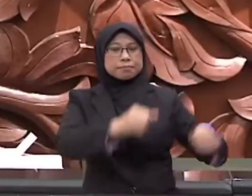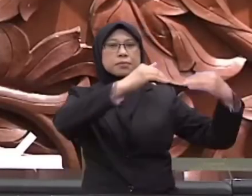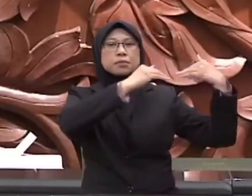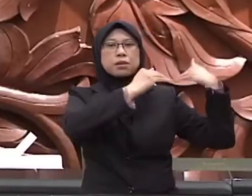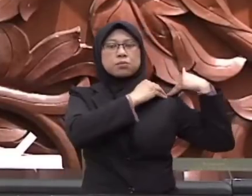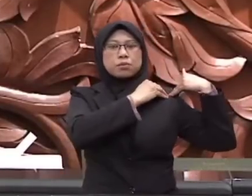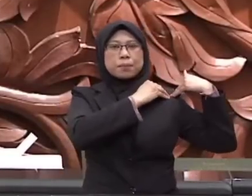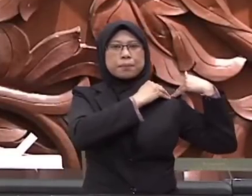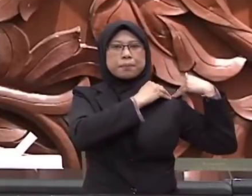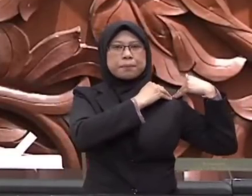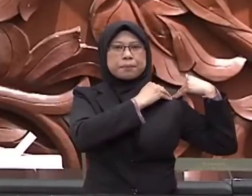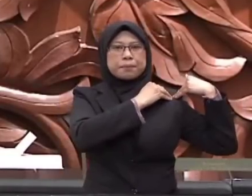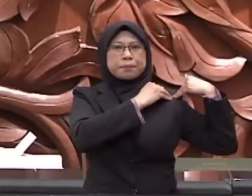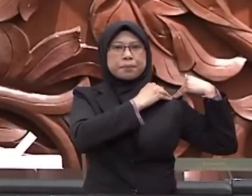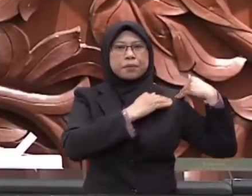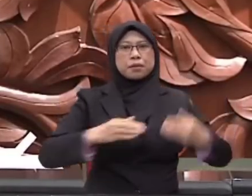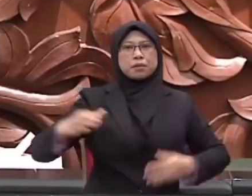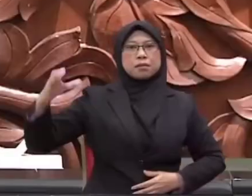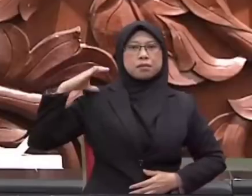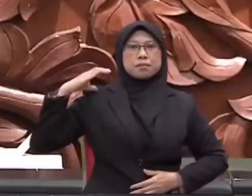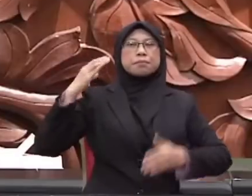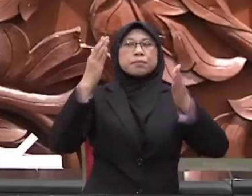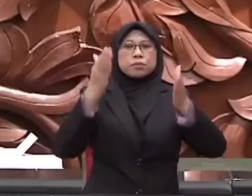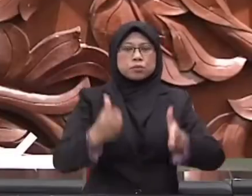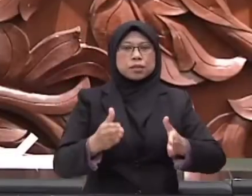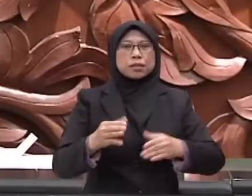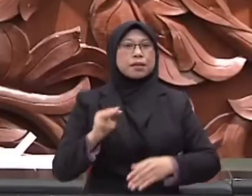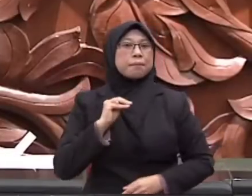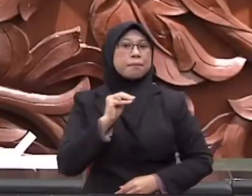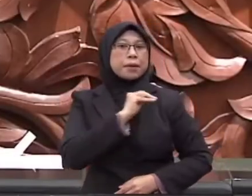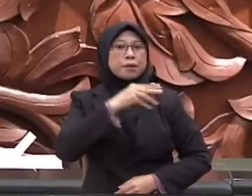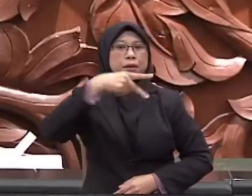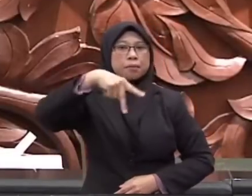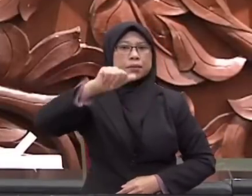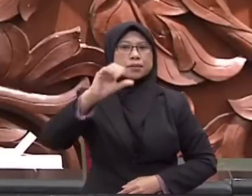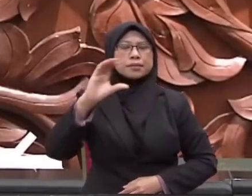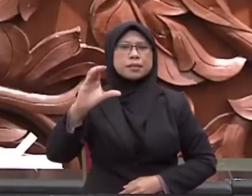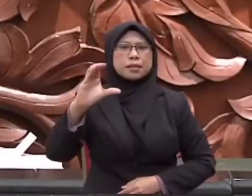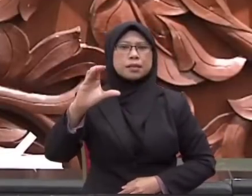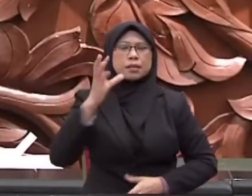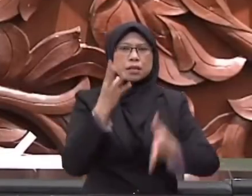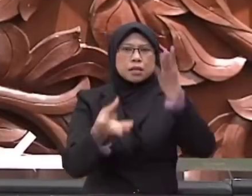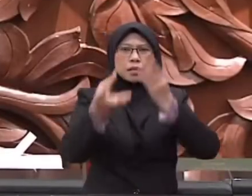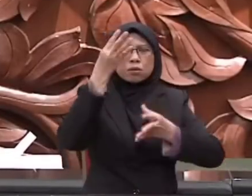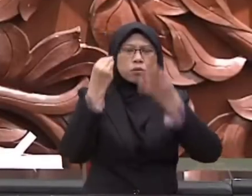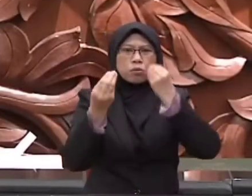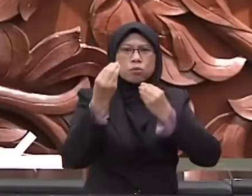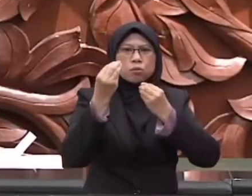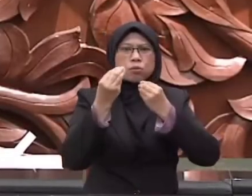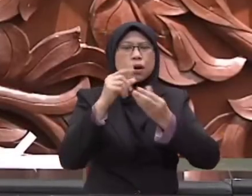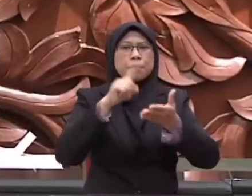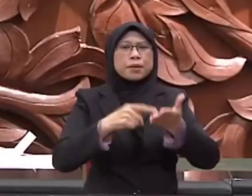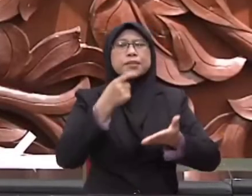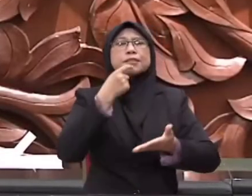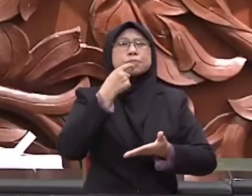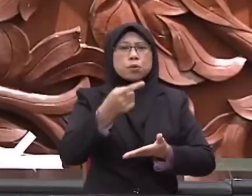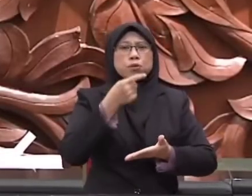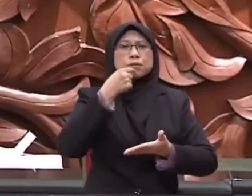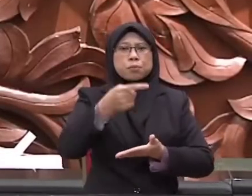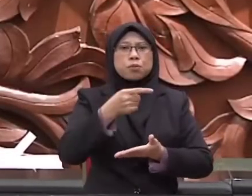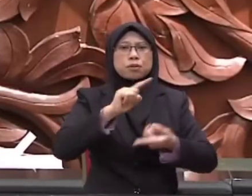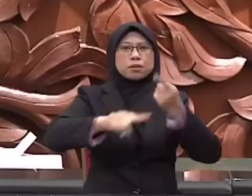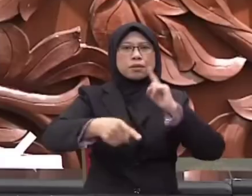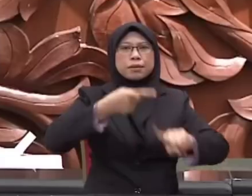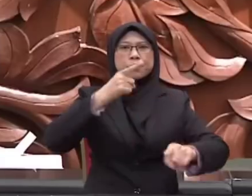tanggungjawab chairman dan juga members of PAC to pick up whatever yang disebut